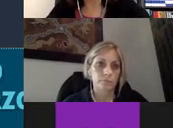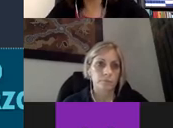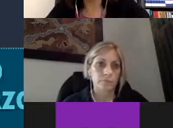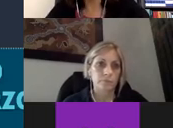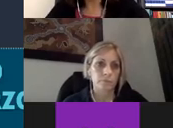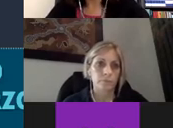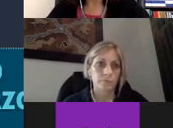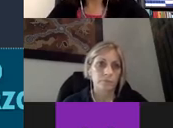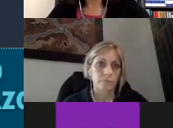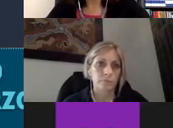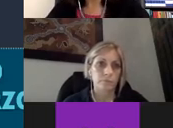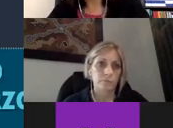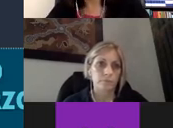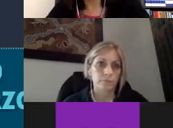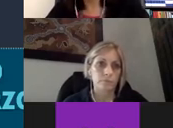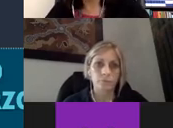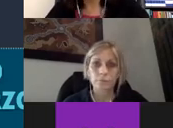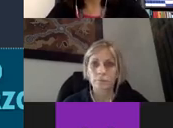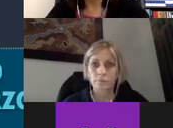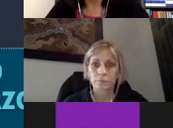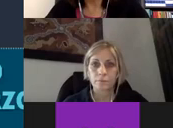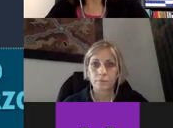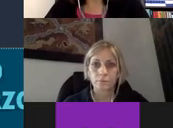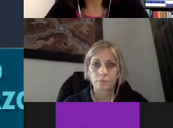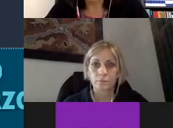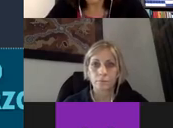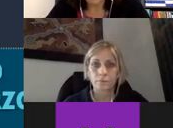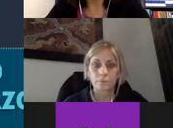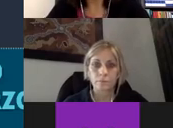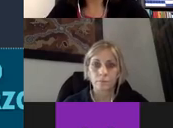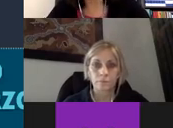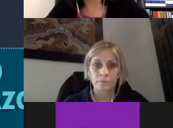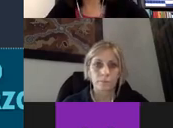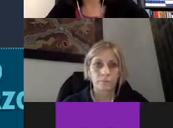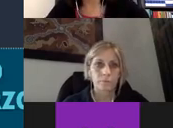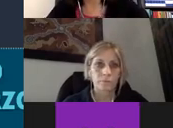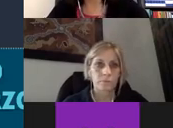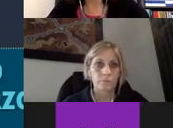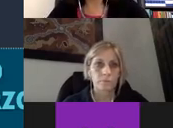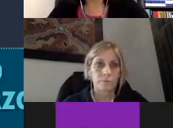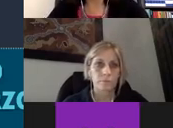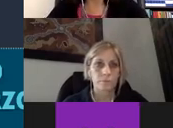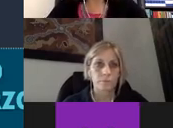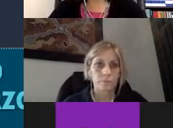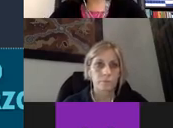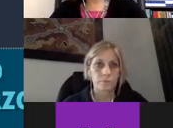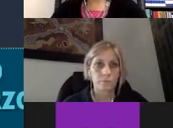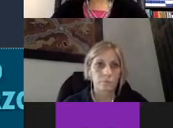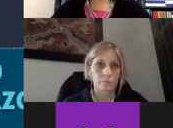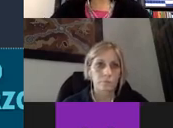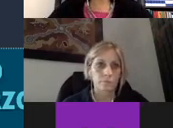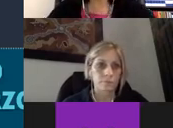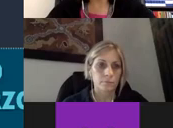paradossalmente il quello che fino a quel momento era stato il meno social da tutti i governatori italiani.